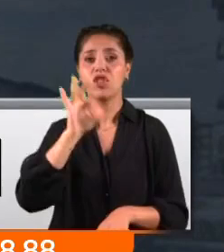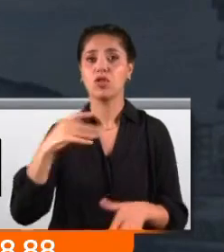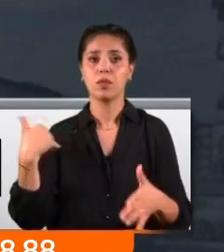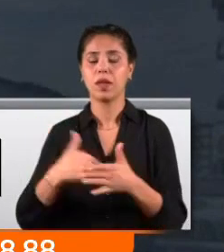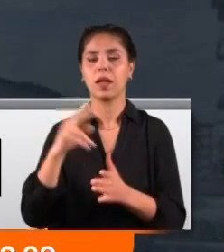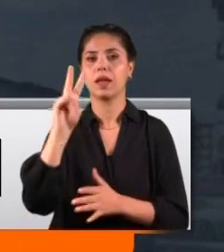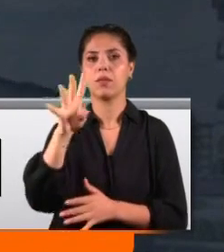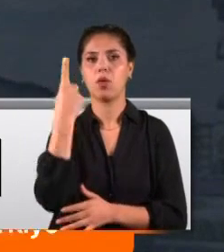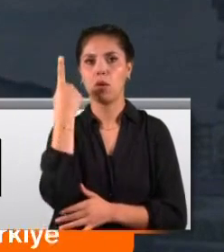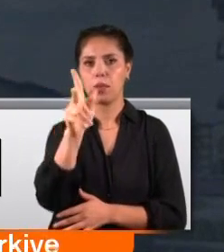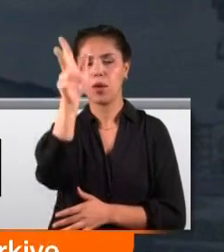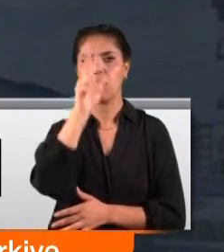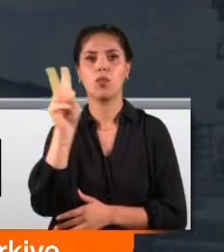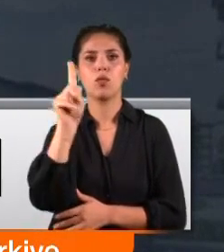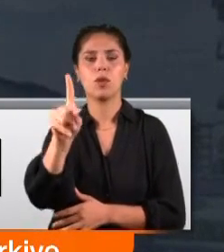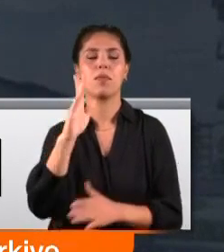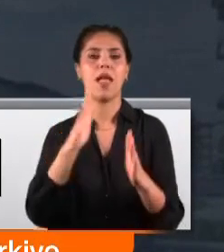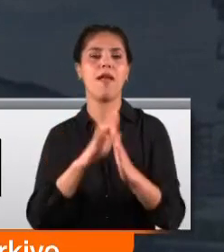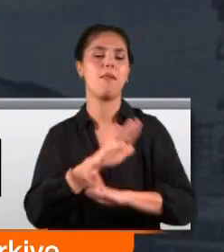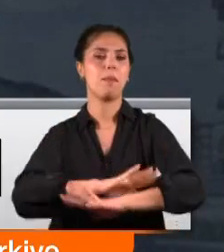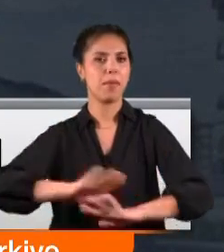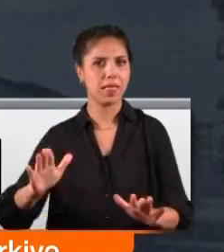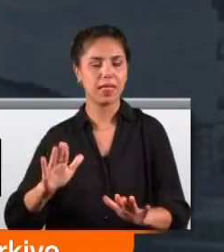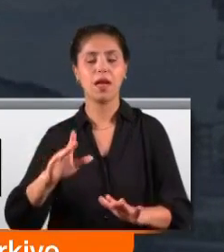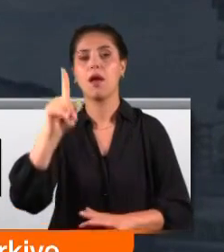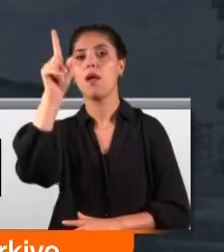kadar 24.321 konut tamamlandı.